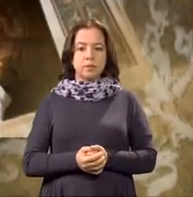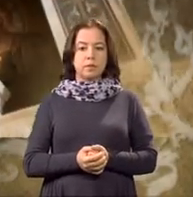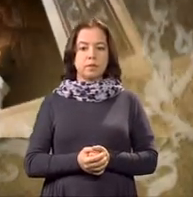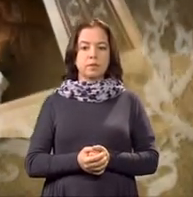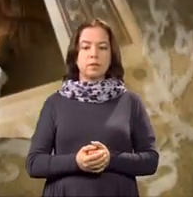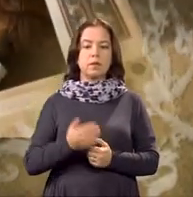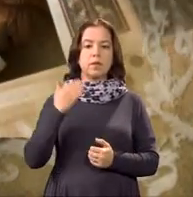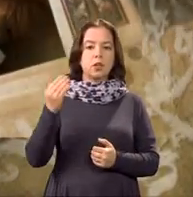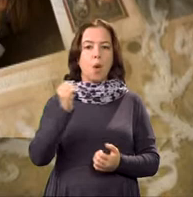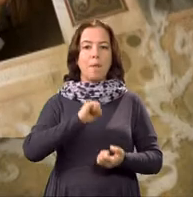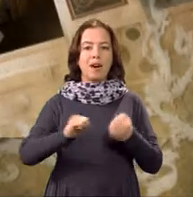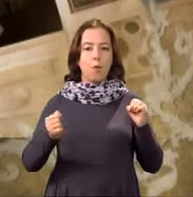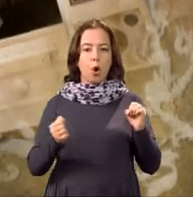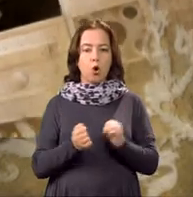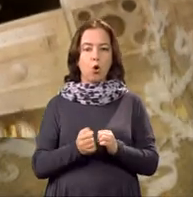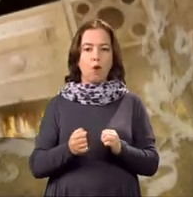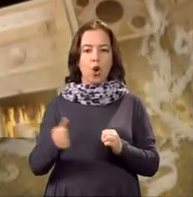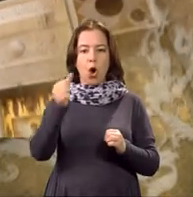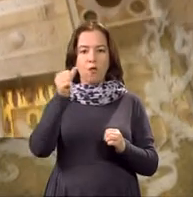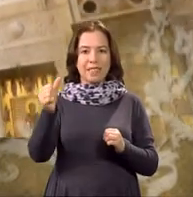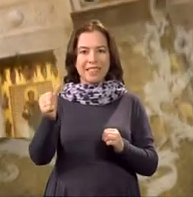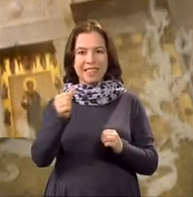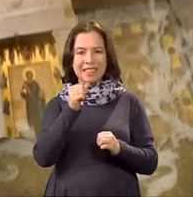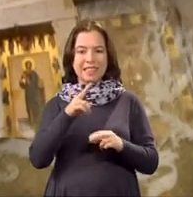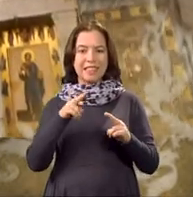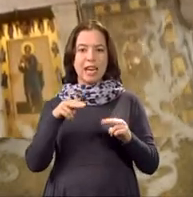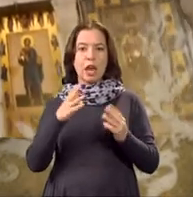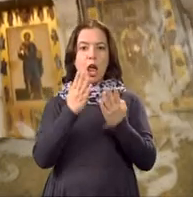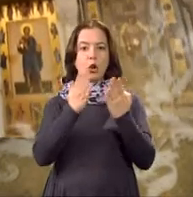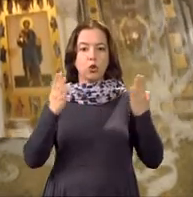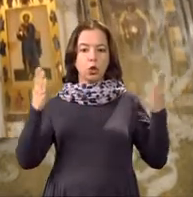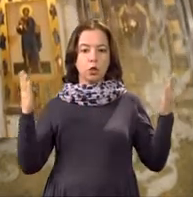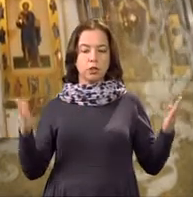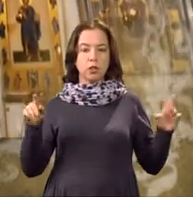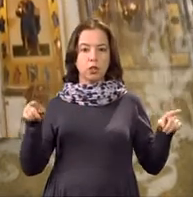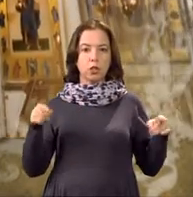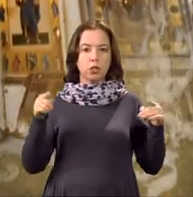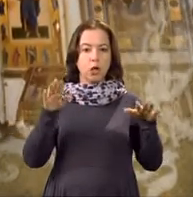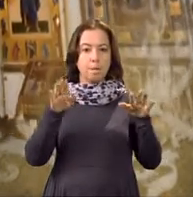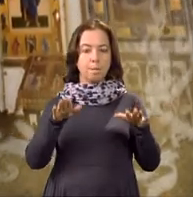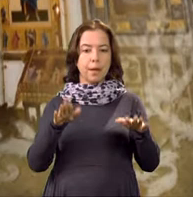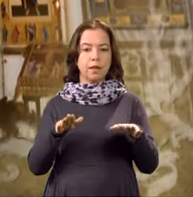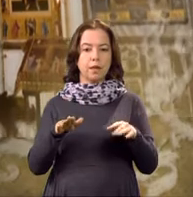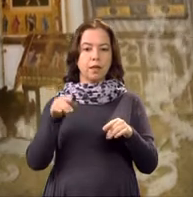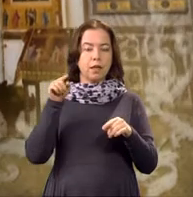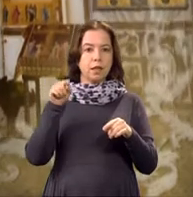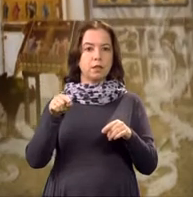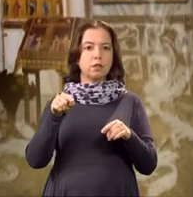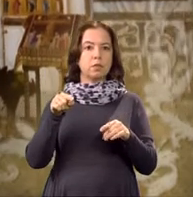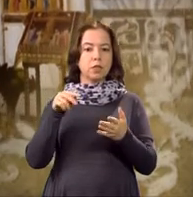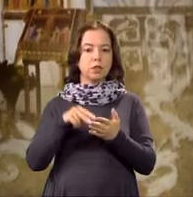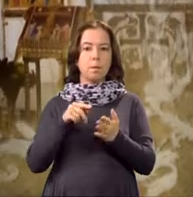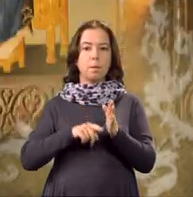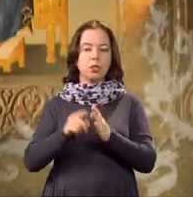Його мармуровий у візантійському стилі іконостас організує простір і стає точкою початкового огляду